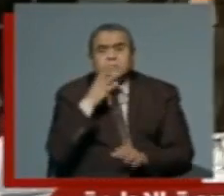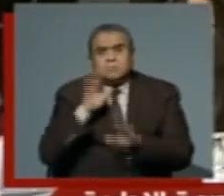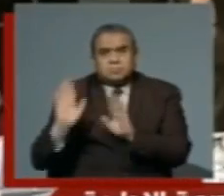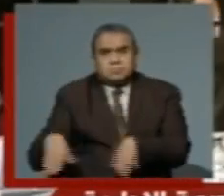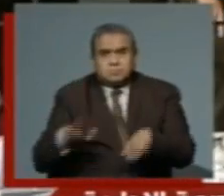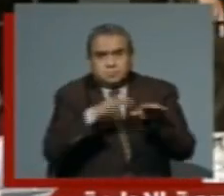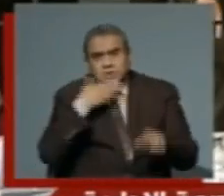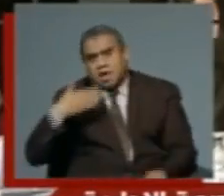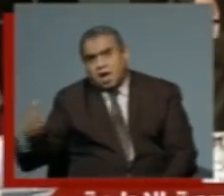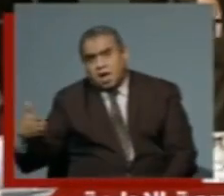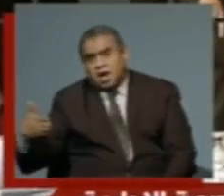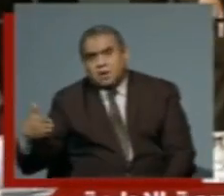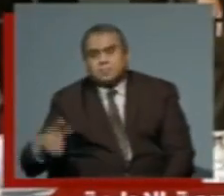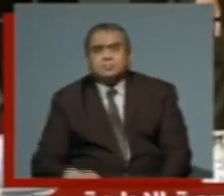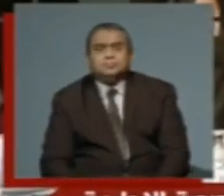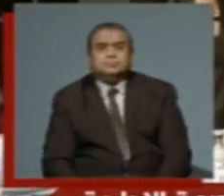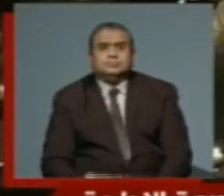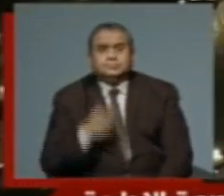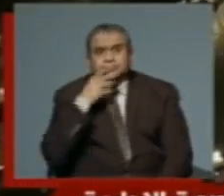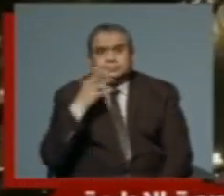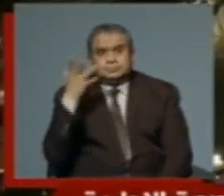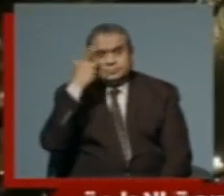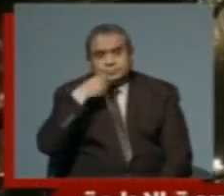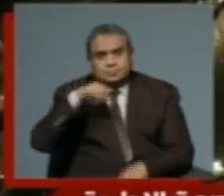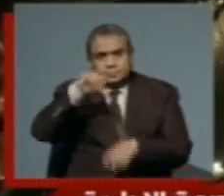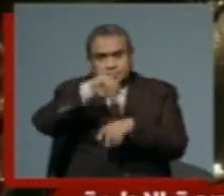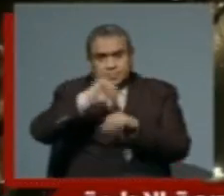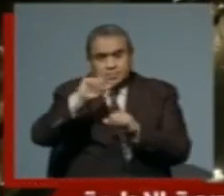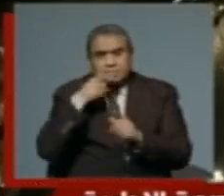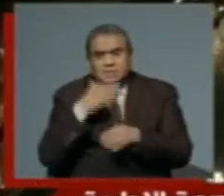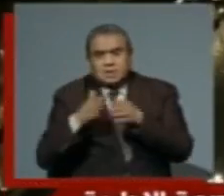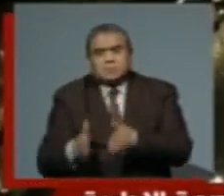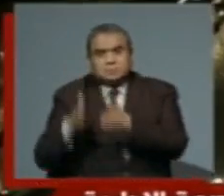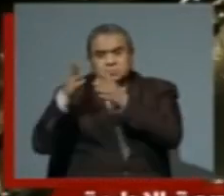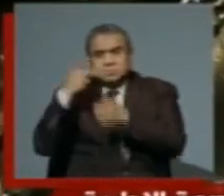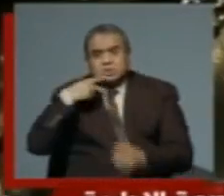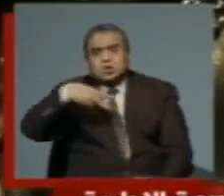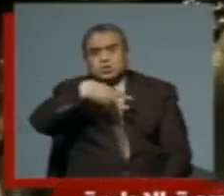منتهى كل كل مبني الى تريد